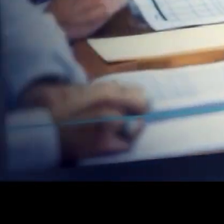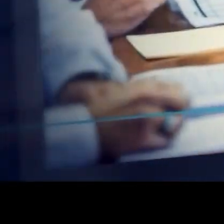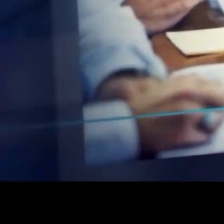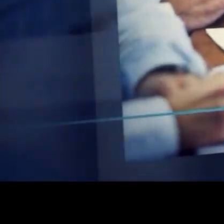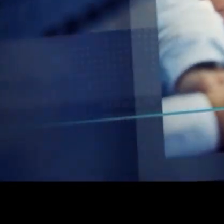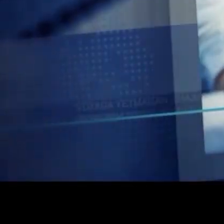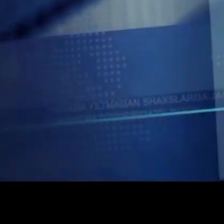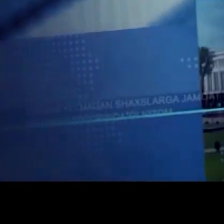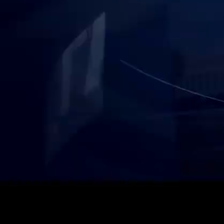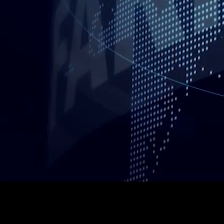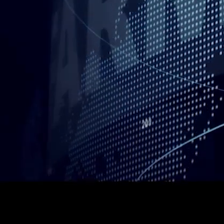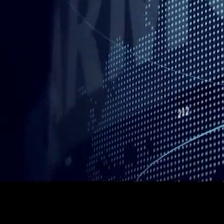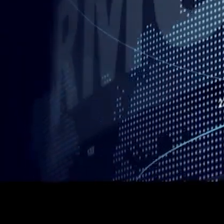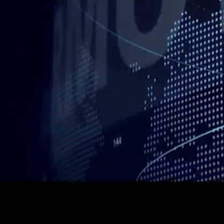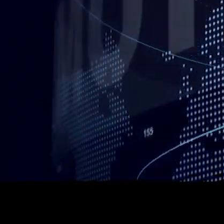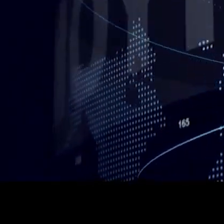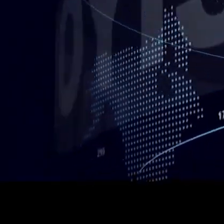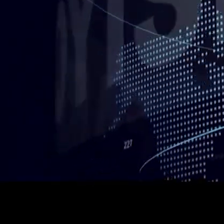МУЗЫКАЛЬНАЯ ЗАСТАВКА